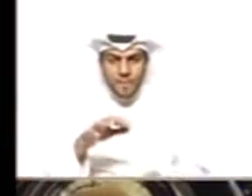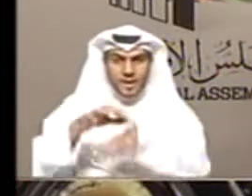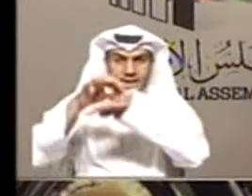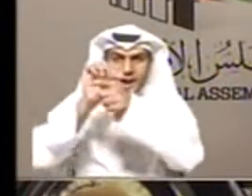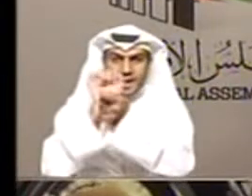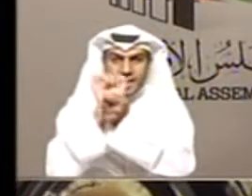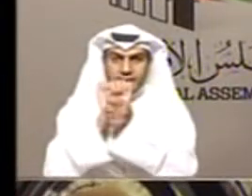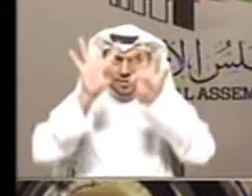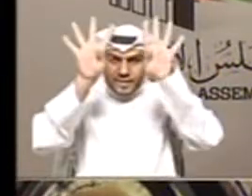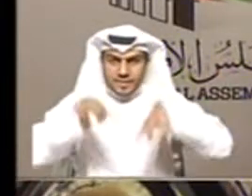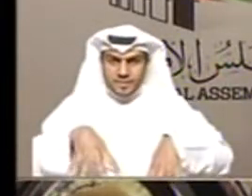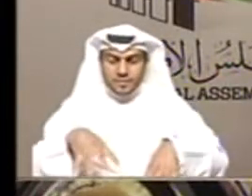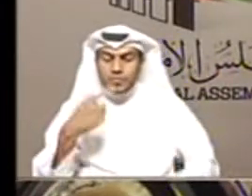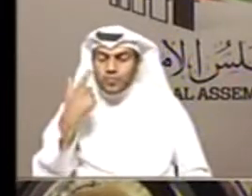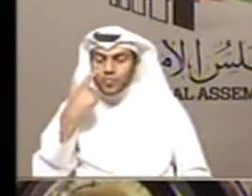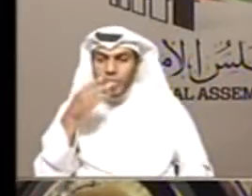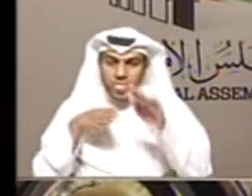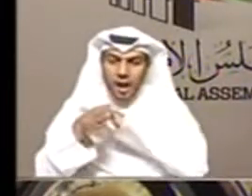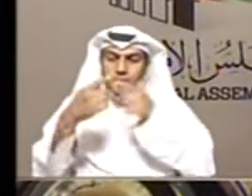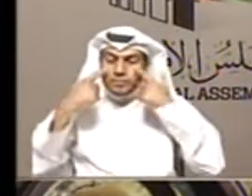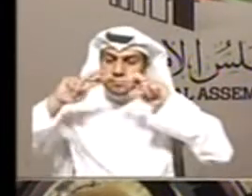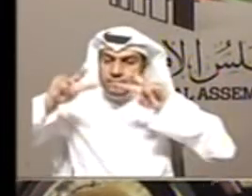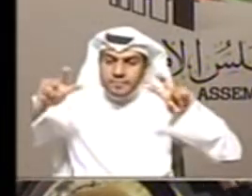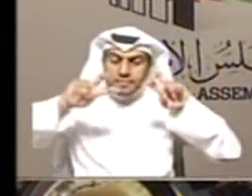للسجون، وتداولنا في هذا الموضوع،